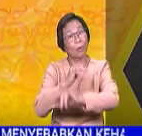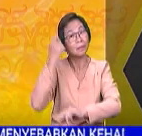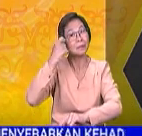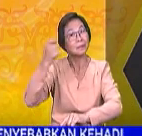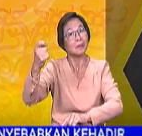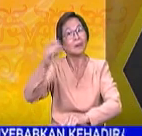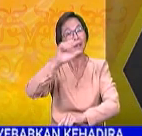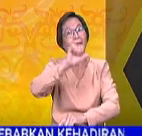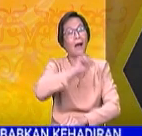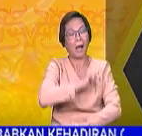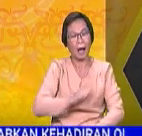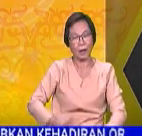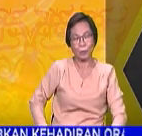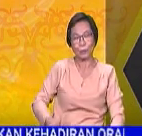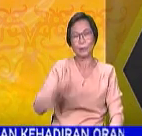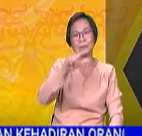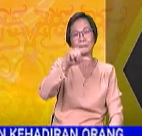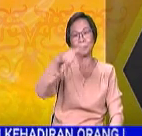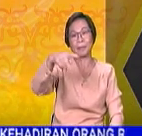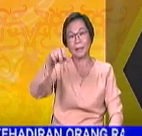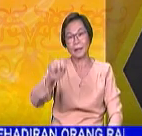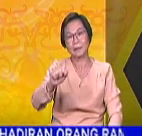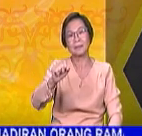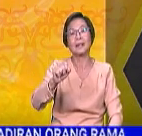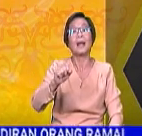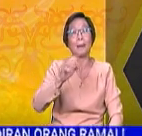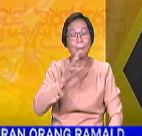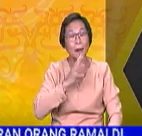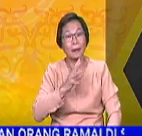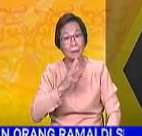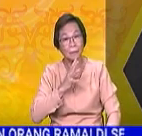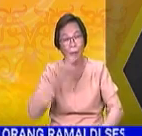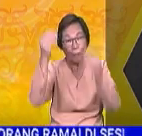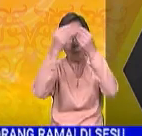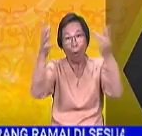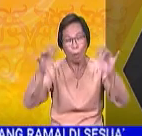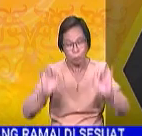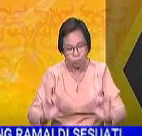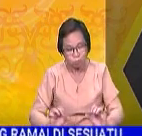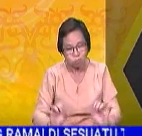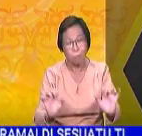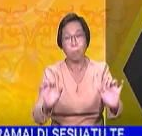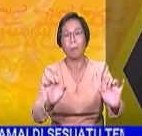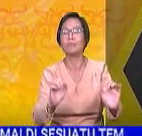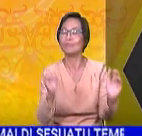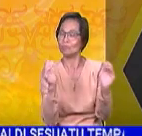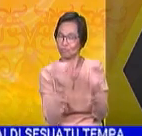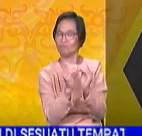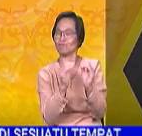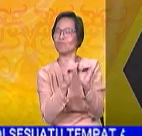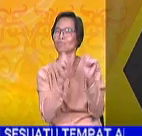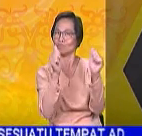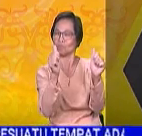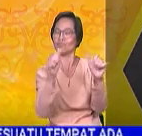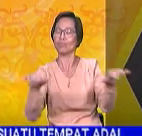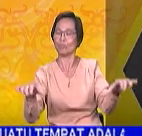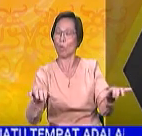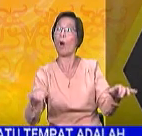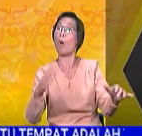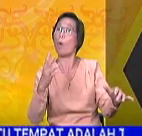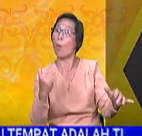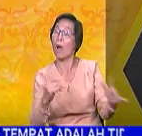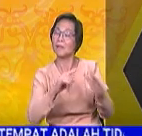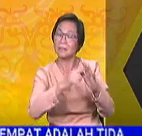situsagung TPS Dato Sri elegan dan nonton Yi berkata proklamasi darurat tersebut adalah wajar dilaksanakan